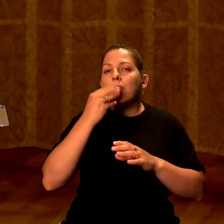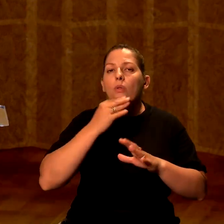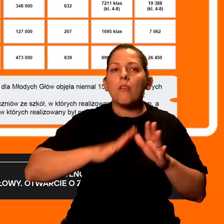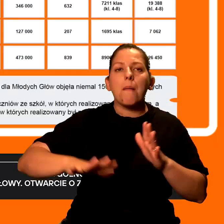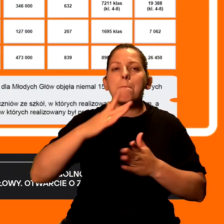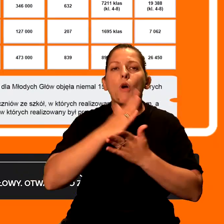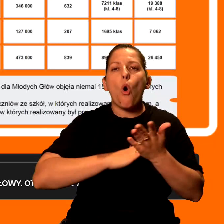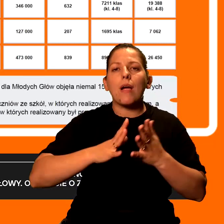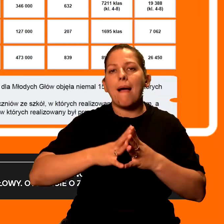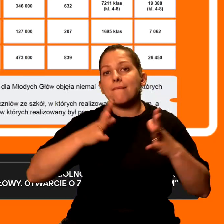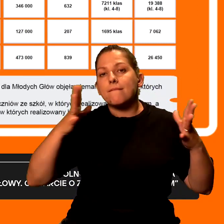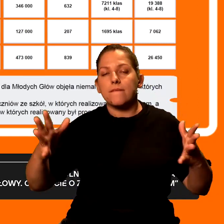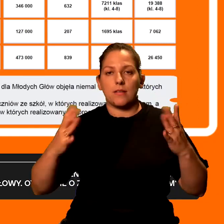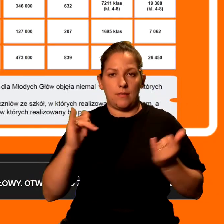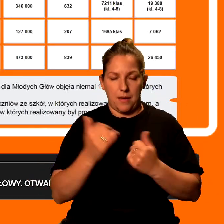programu.